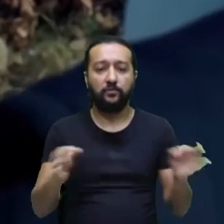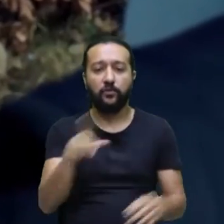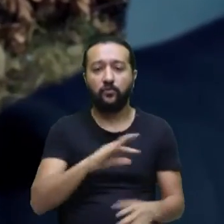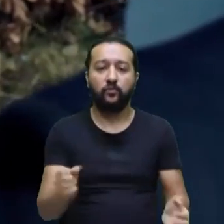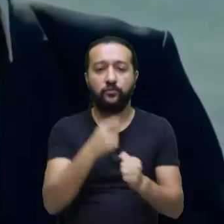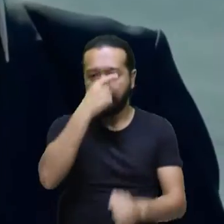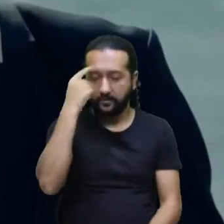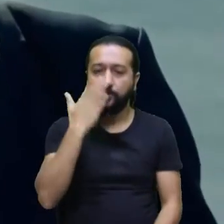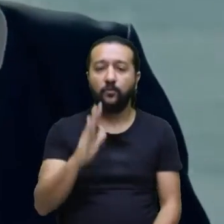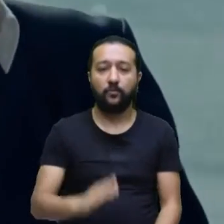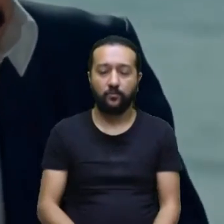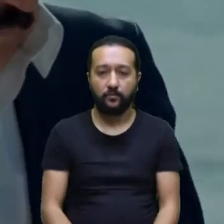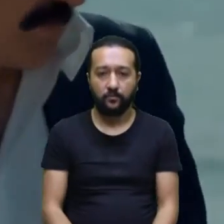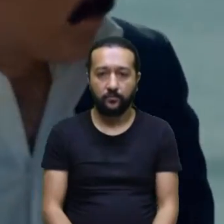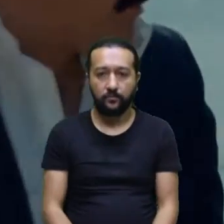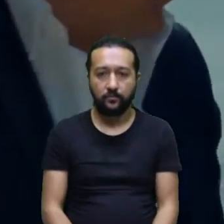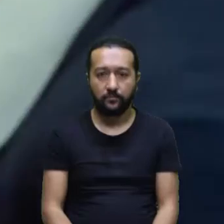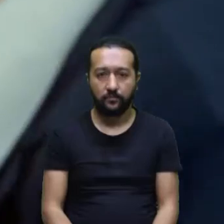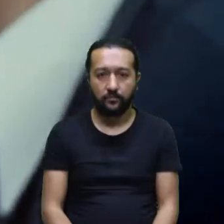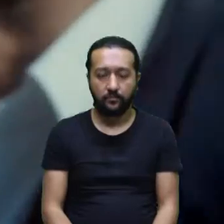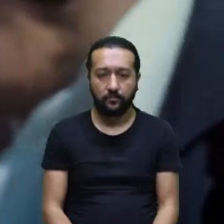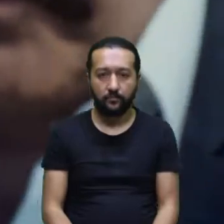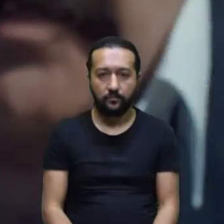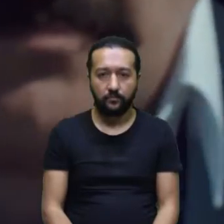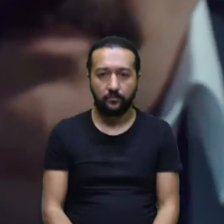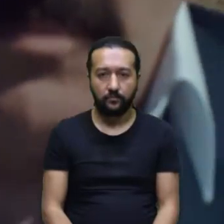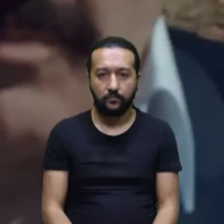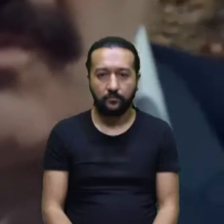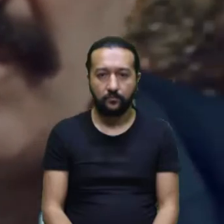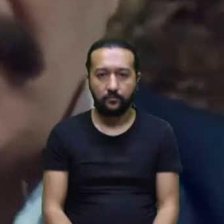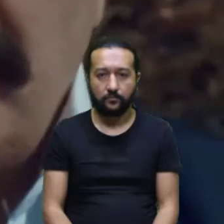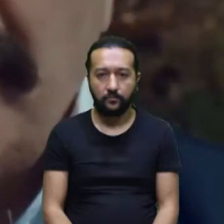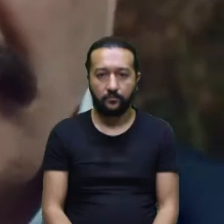Hiçbirinin kurtulma şansı yok. Faruk çatık kaşlarıyla kafa sallayıp hırsla denize döndü.